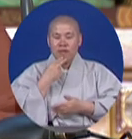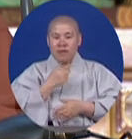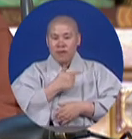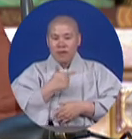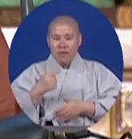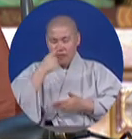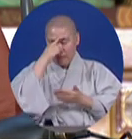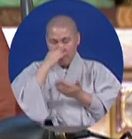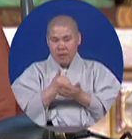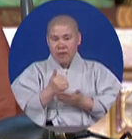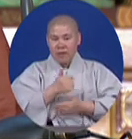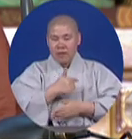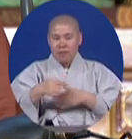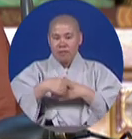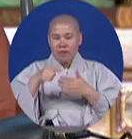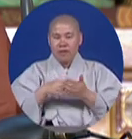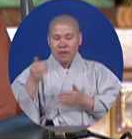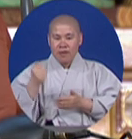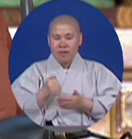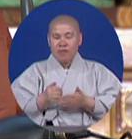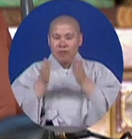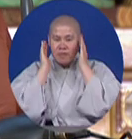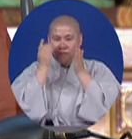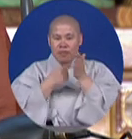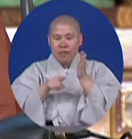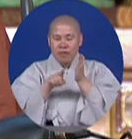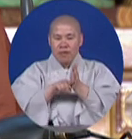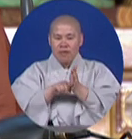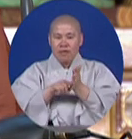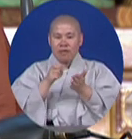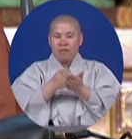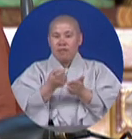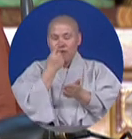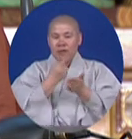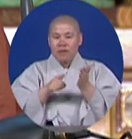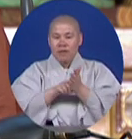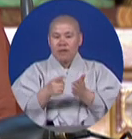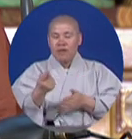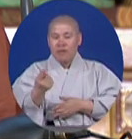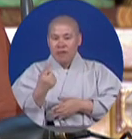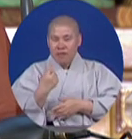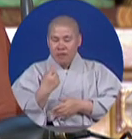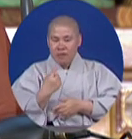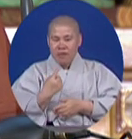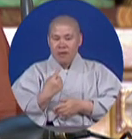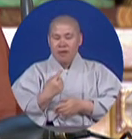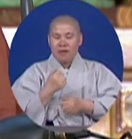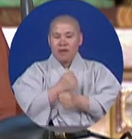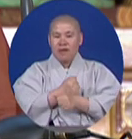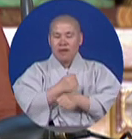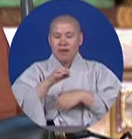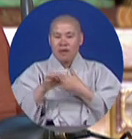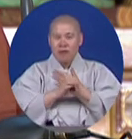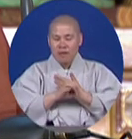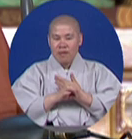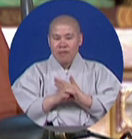이게 이제 심체 이념이라 그 마음에서 망념을 여인 것이 깨달음이다. 이렇게 얘기를